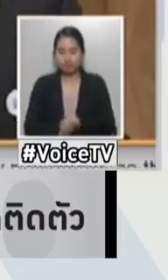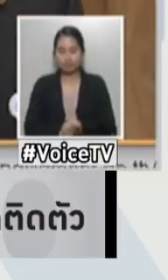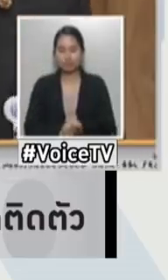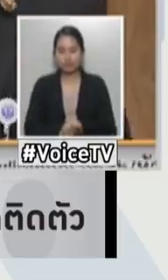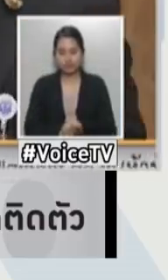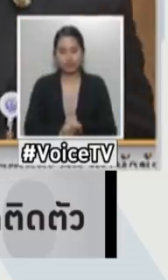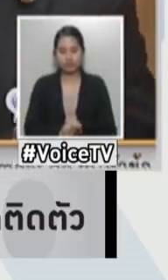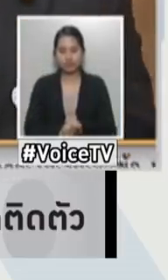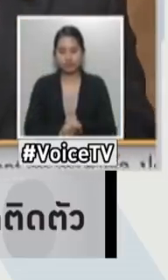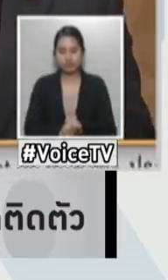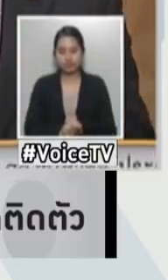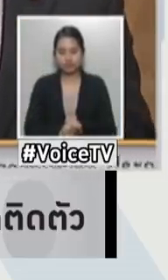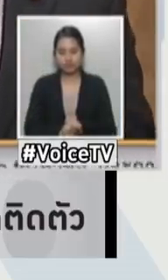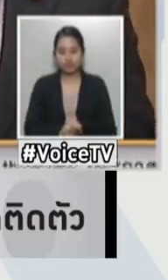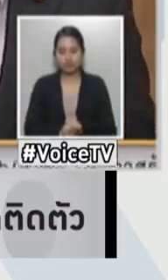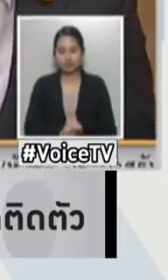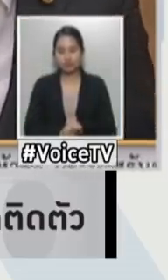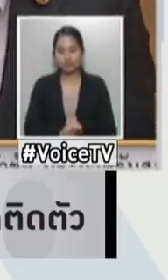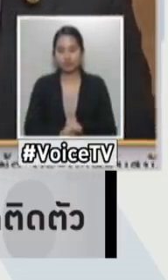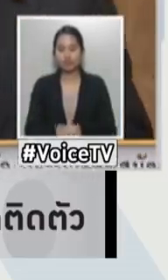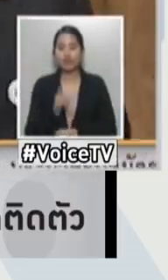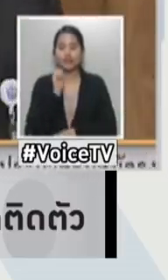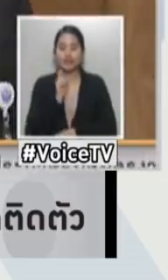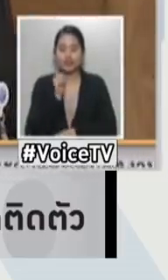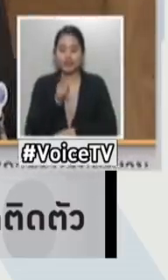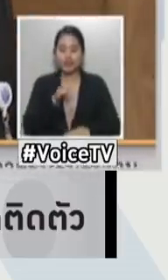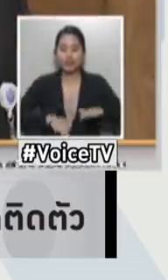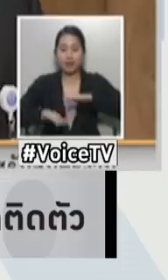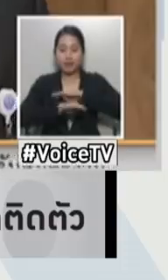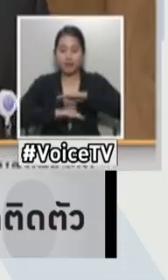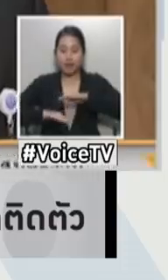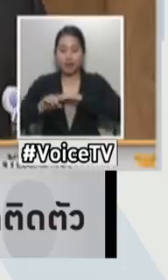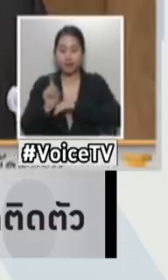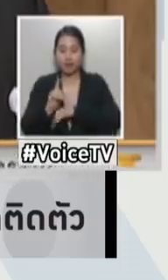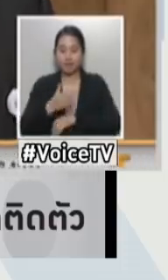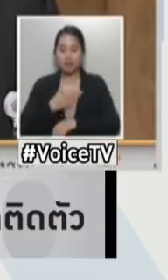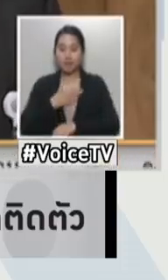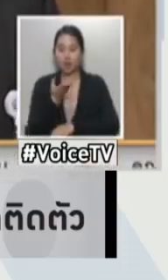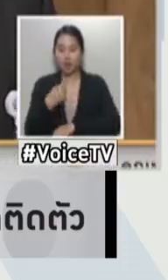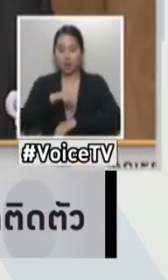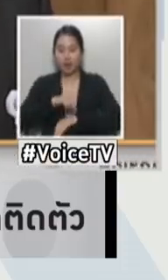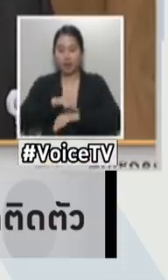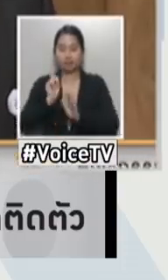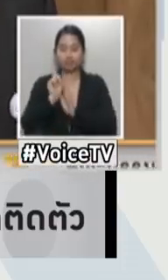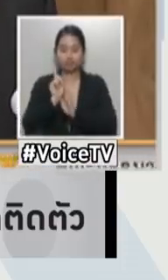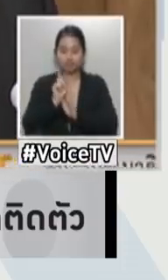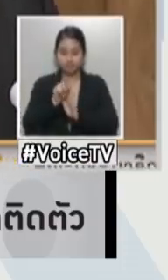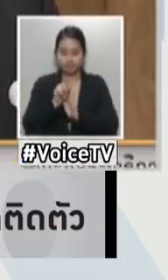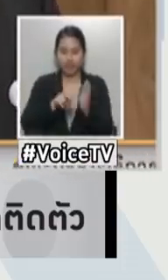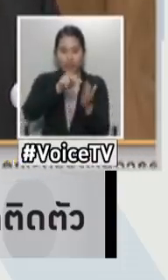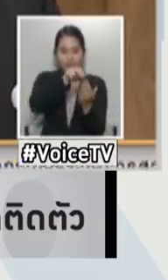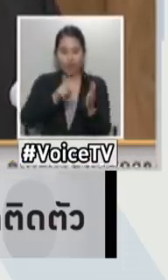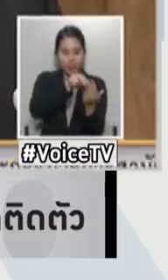ขอ คำพิพากษา ขอคำพิพากษาของศาลออสเตรเลียมาสิฮะบันทึกรายงานทั้งหมดการควบคุมตัวเนี่ยเป็นแบบไห